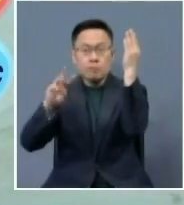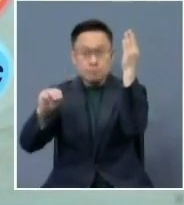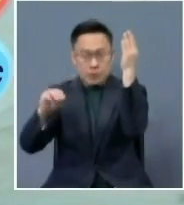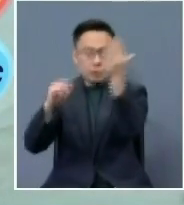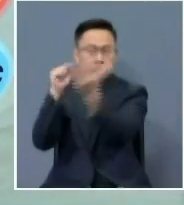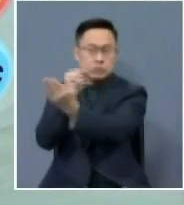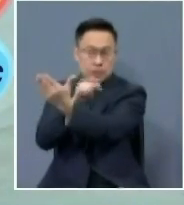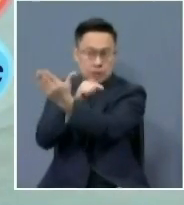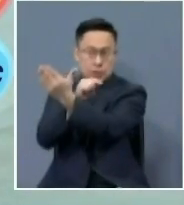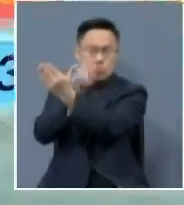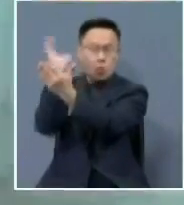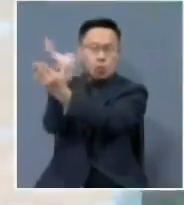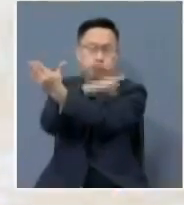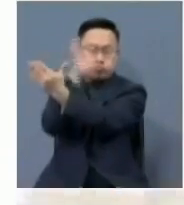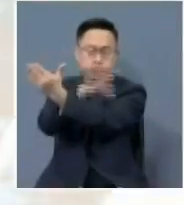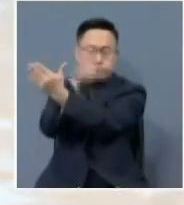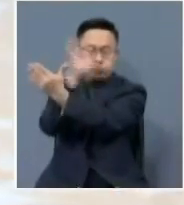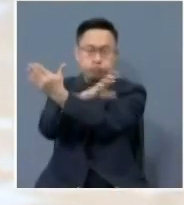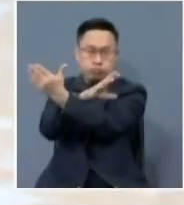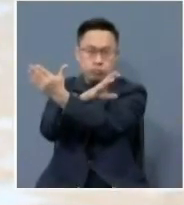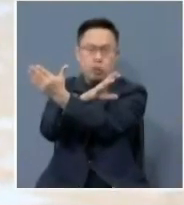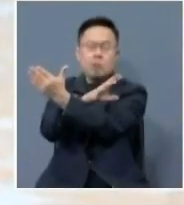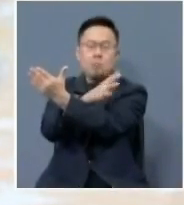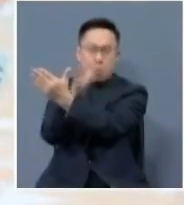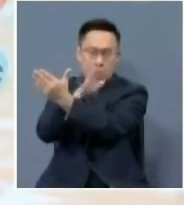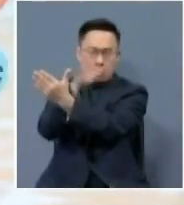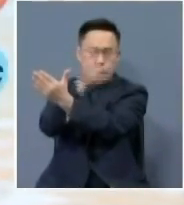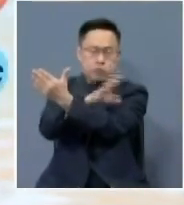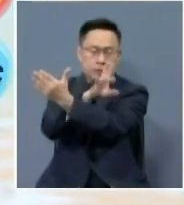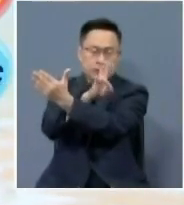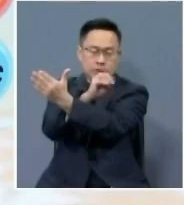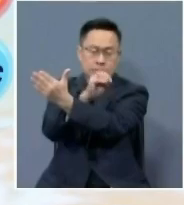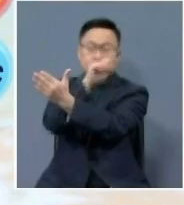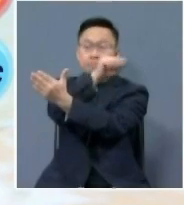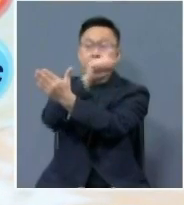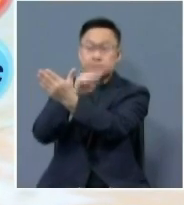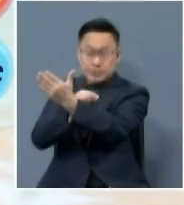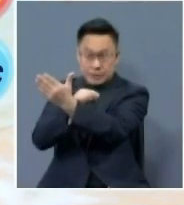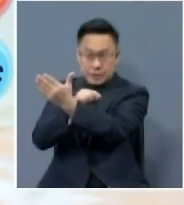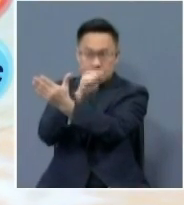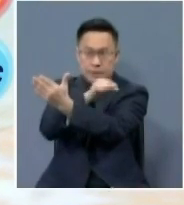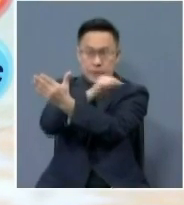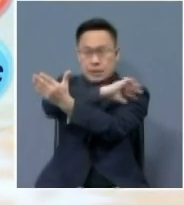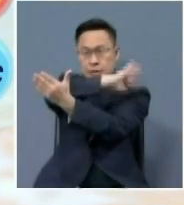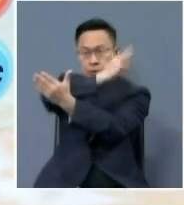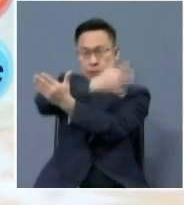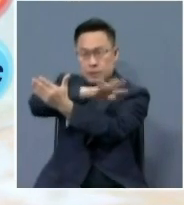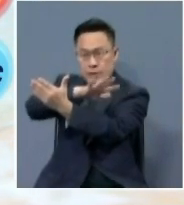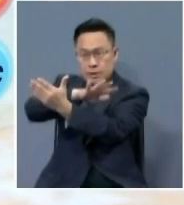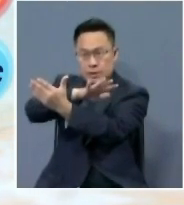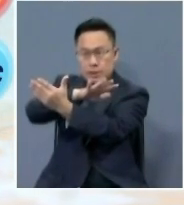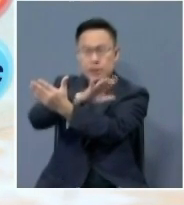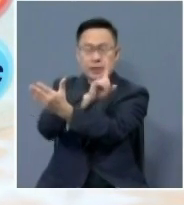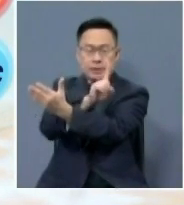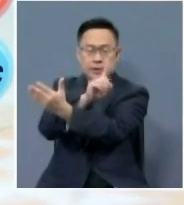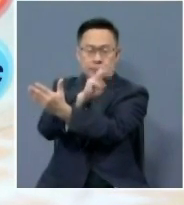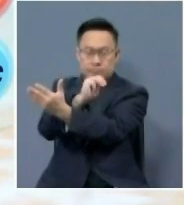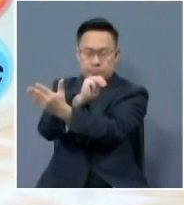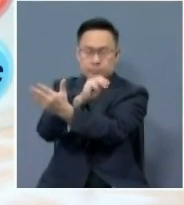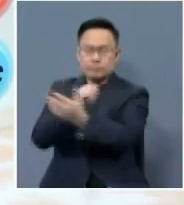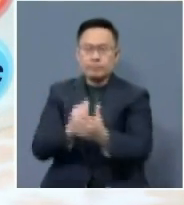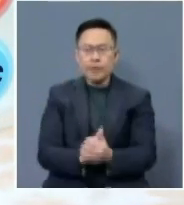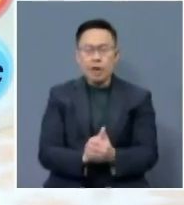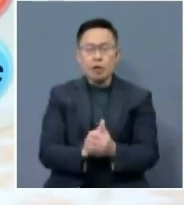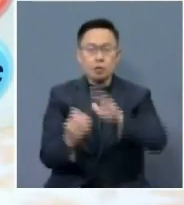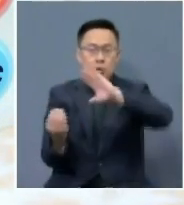ใต้ฝั่งดมันค่ะมีฝนตกหนักค่ะมีฝนอยู่ที่ร้อยละ 70ของพื้นที่ในทะเลคลื่อนสูง 1เมตด้วยกันขณะที่พื้นที่